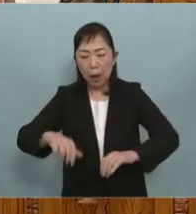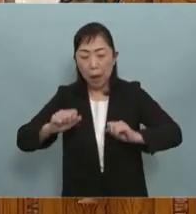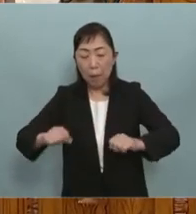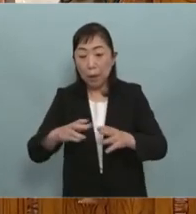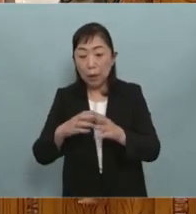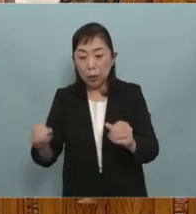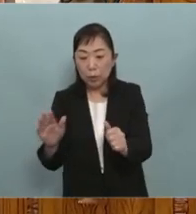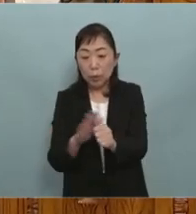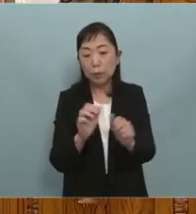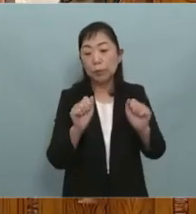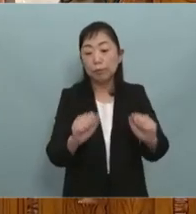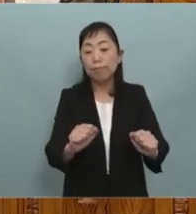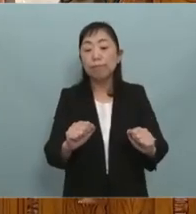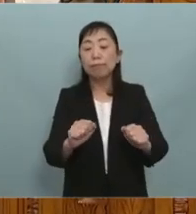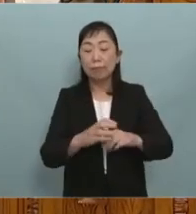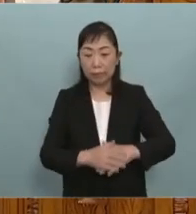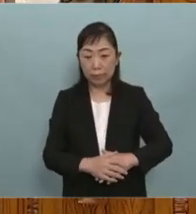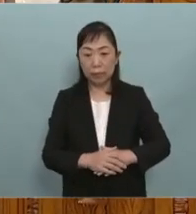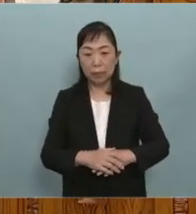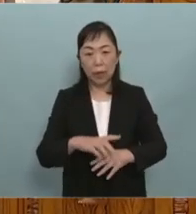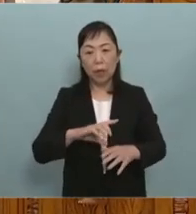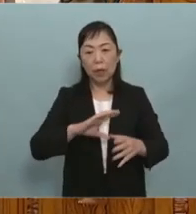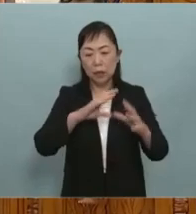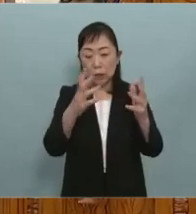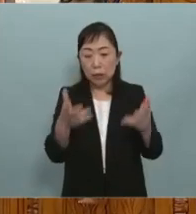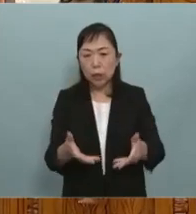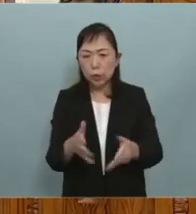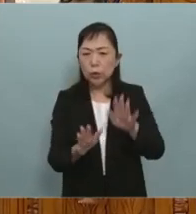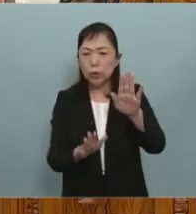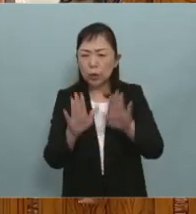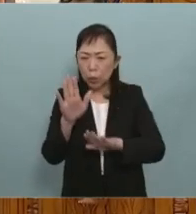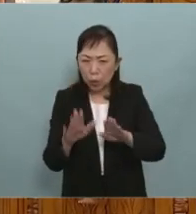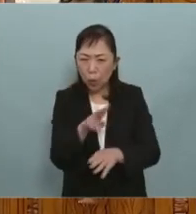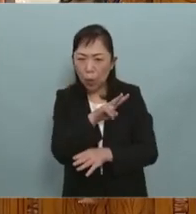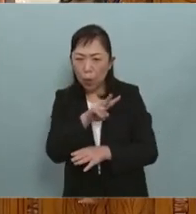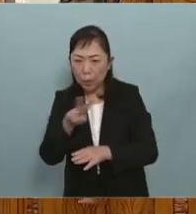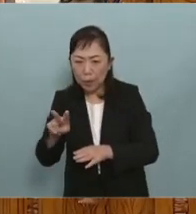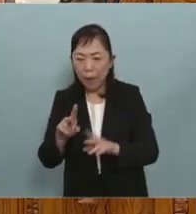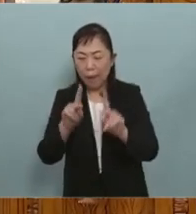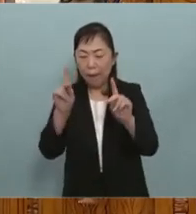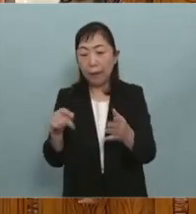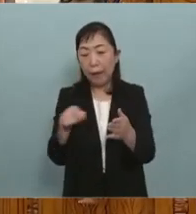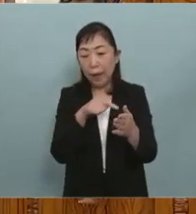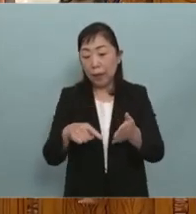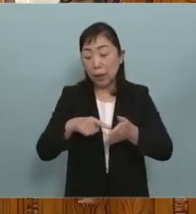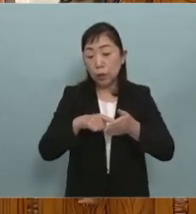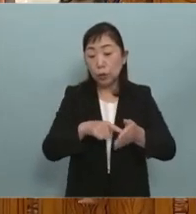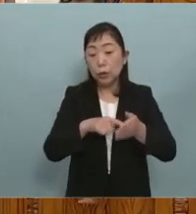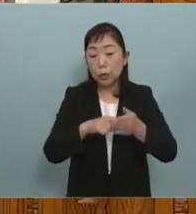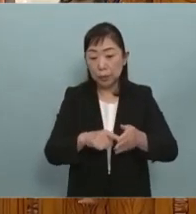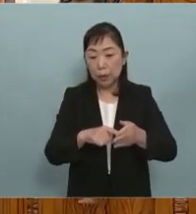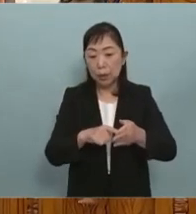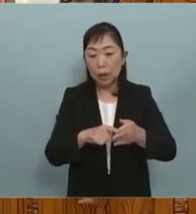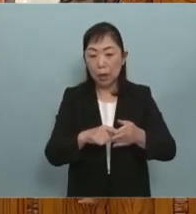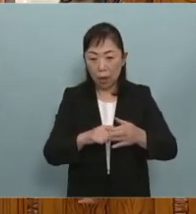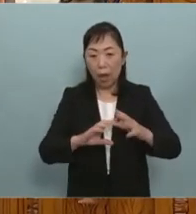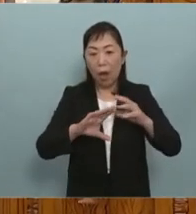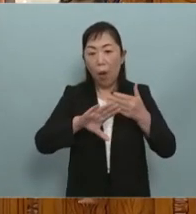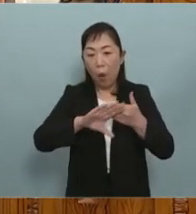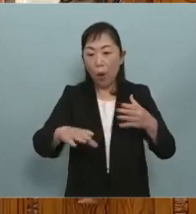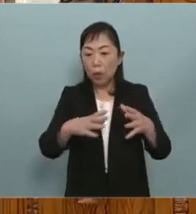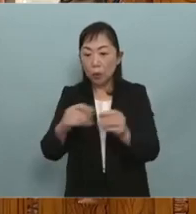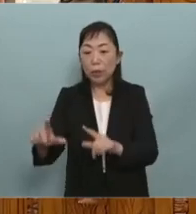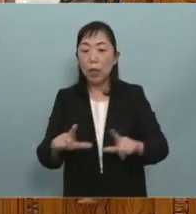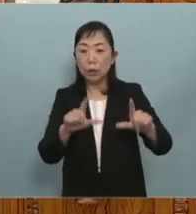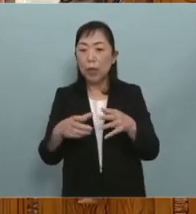地球環境地球規模課題への取り組みを進めてまいりますまた在外法人の安全確保に